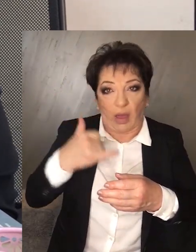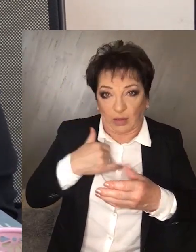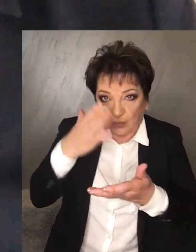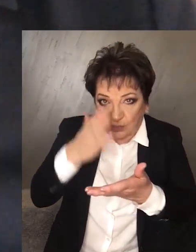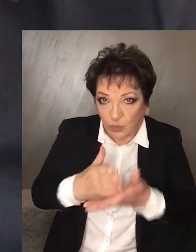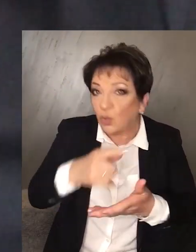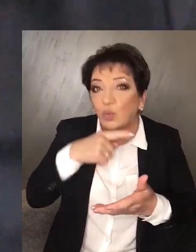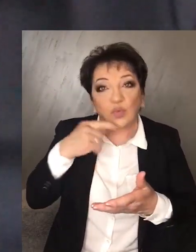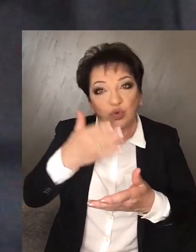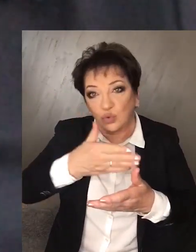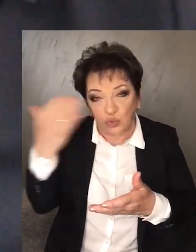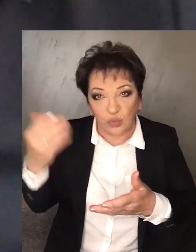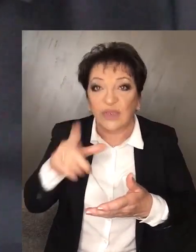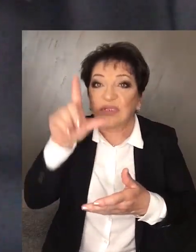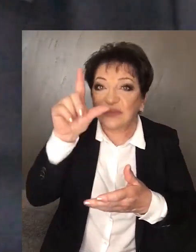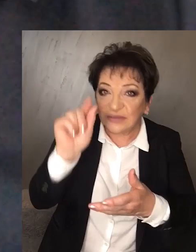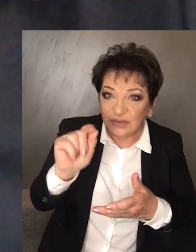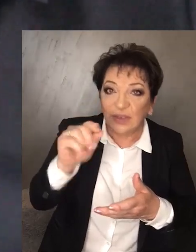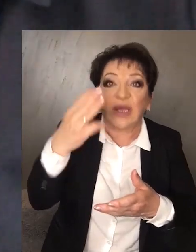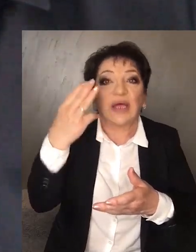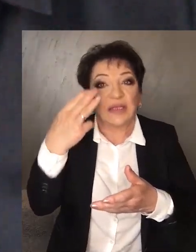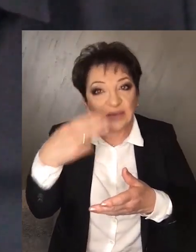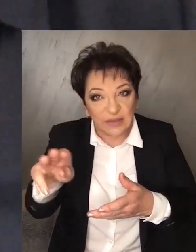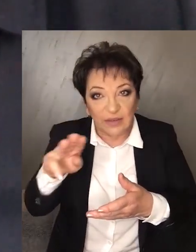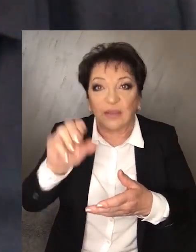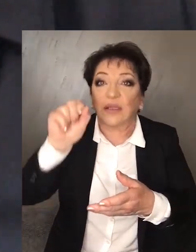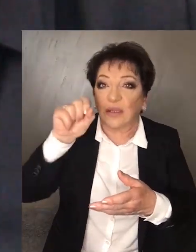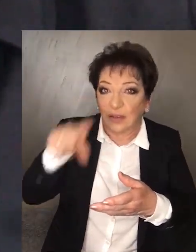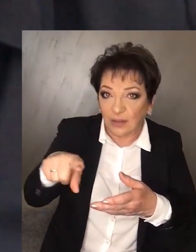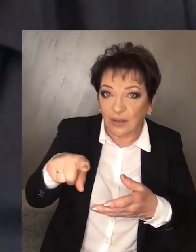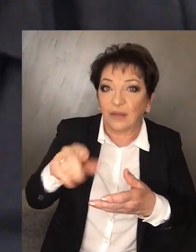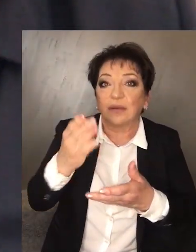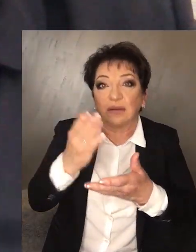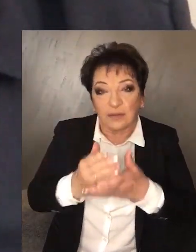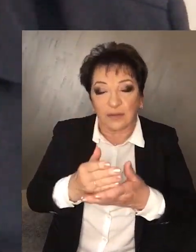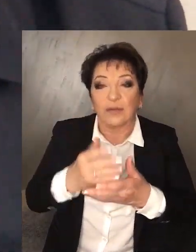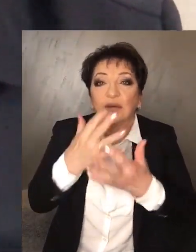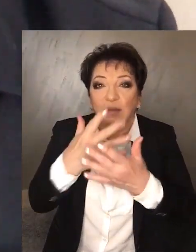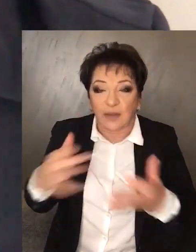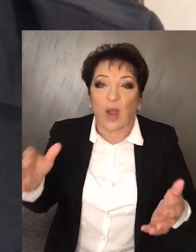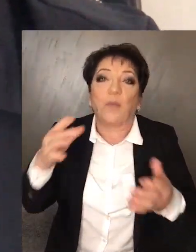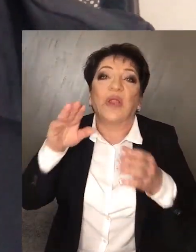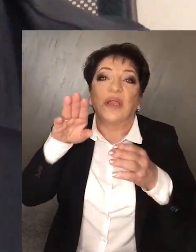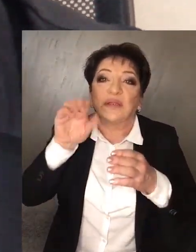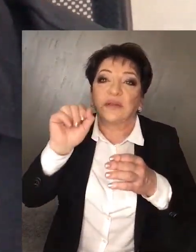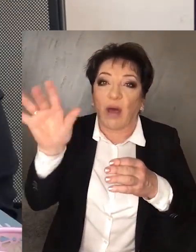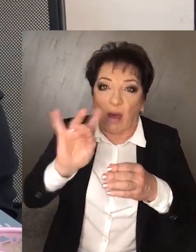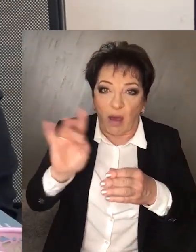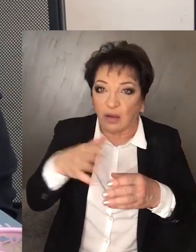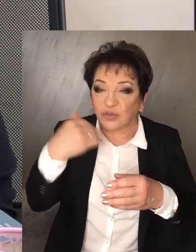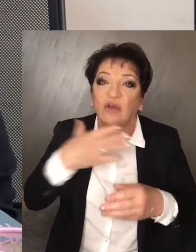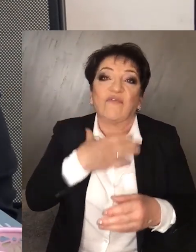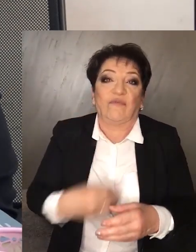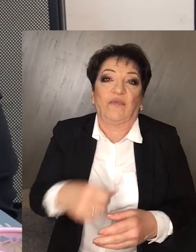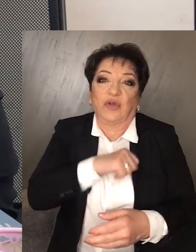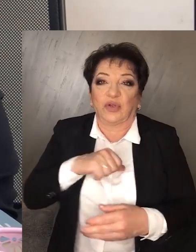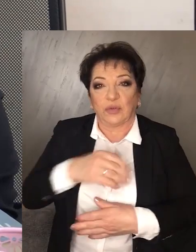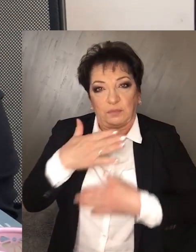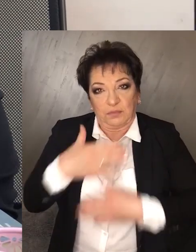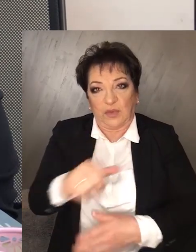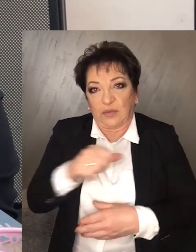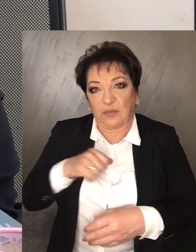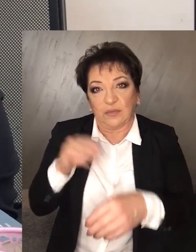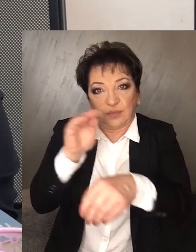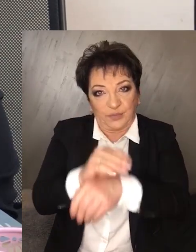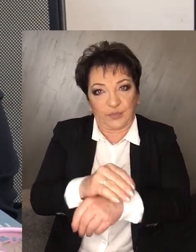մենք T տառը կա, մենք իրենք չունեն, մենք ունենք T, C, T, C,